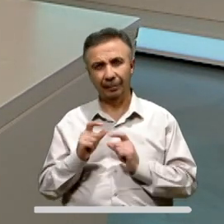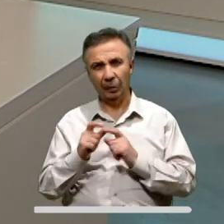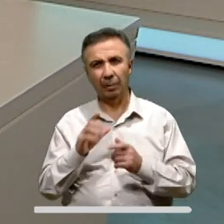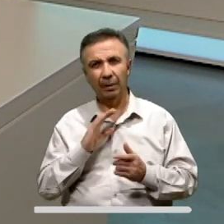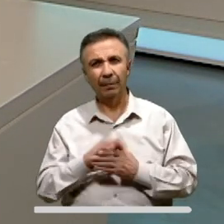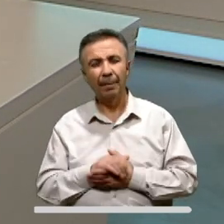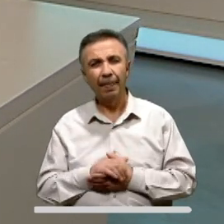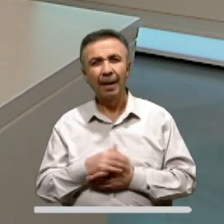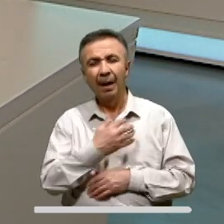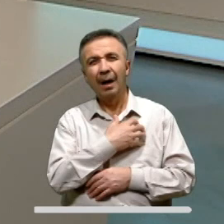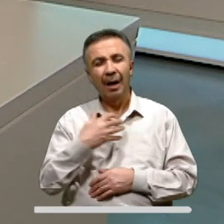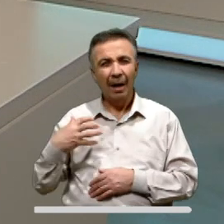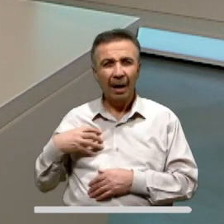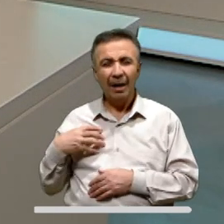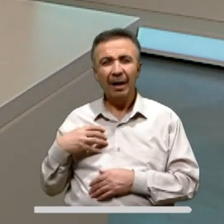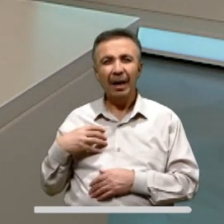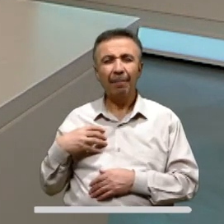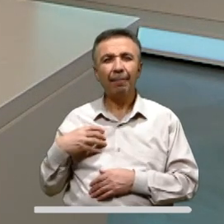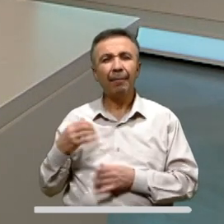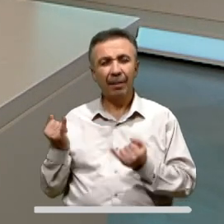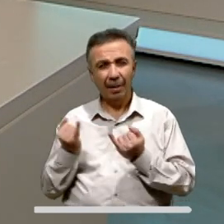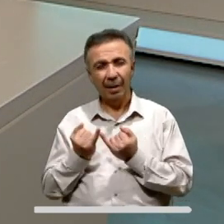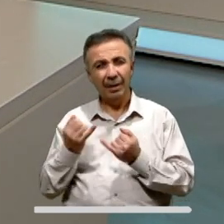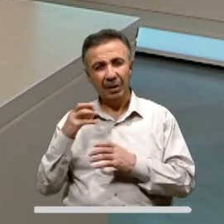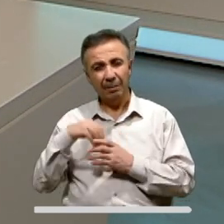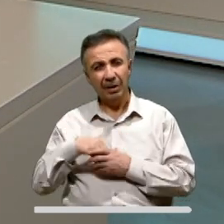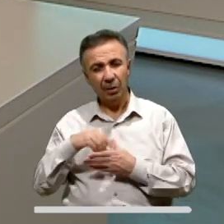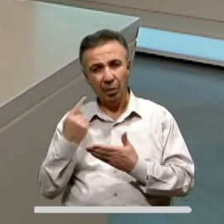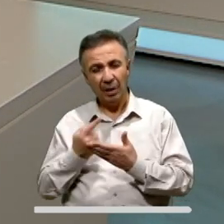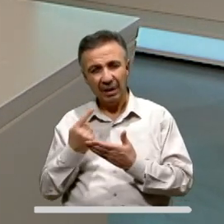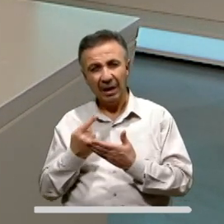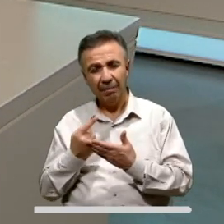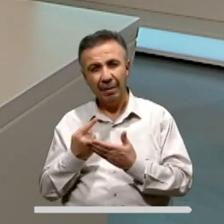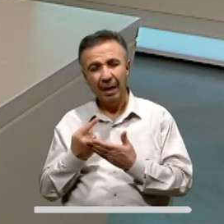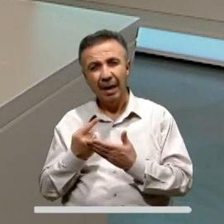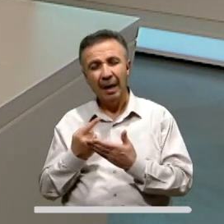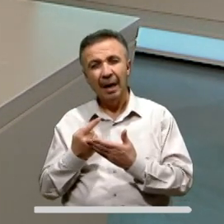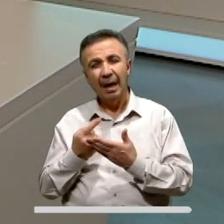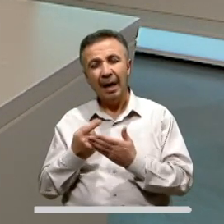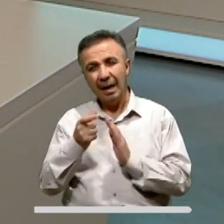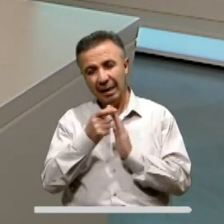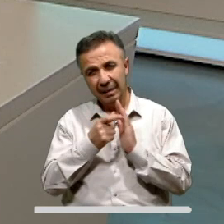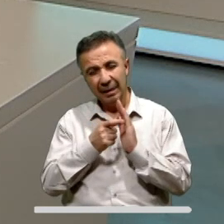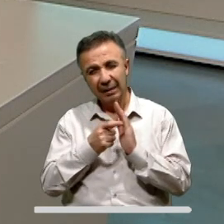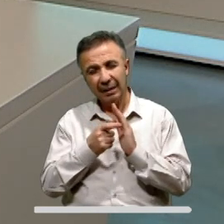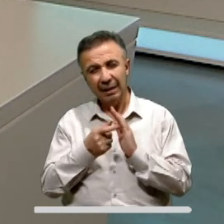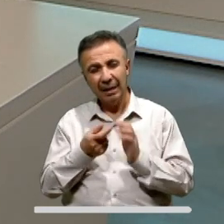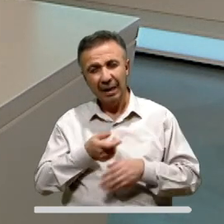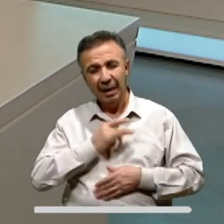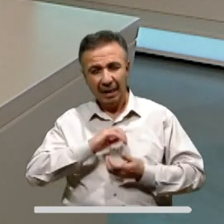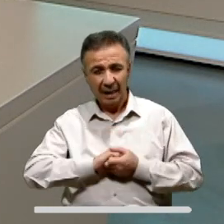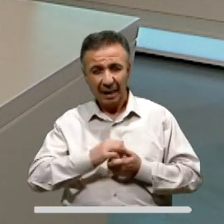istiyorum. Buyurun. Annem kardeşim için Kur'an-ı Kerim'in her satırına İhlas Suresini okuyor. Yani bir duraktan bir durağa